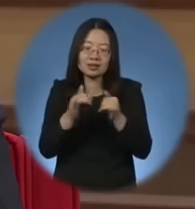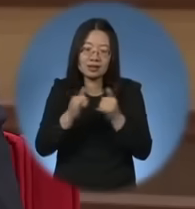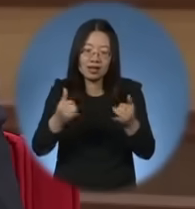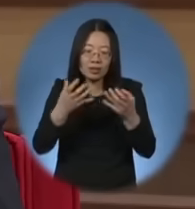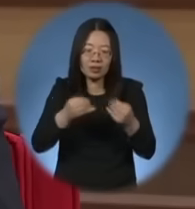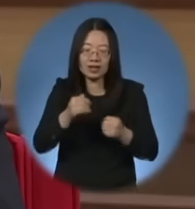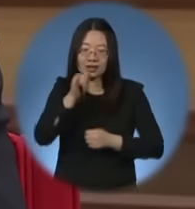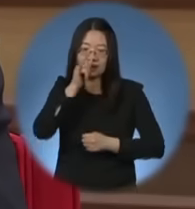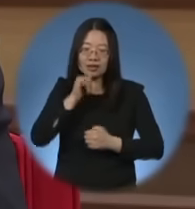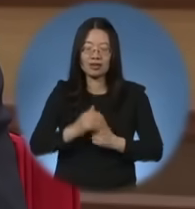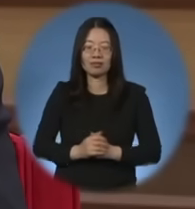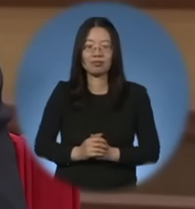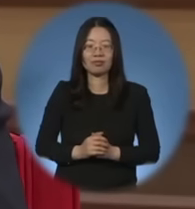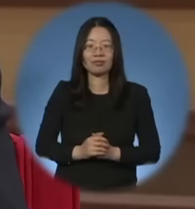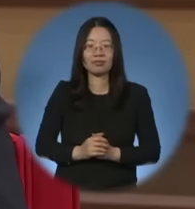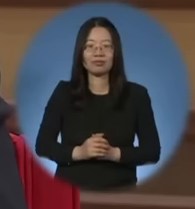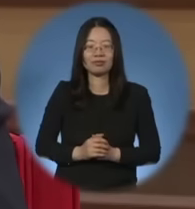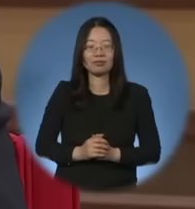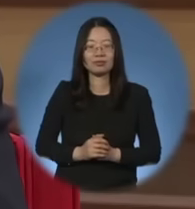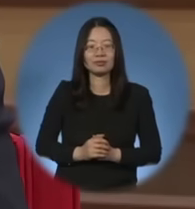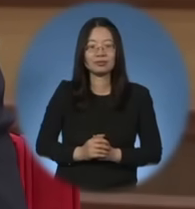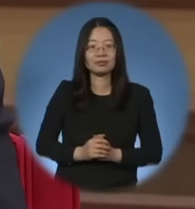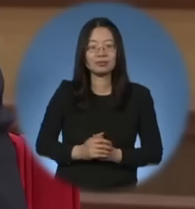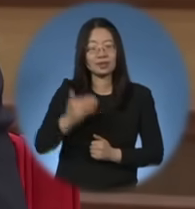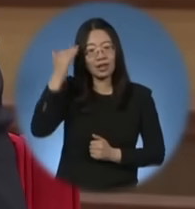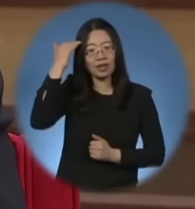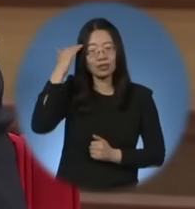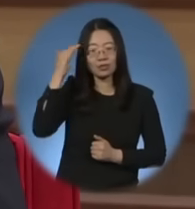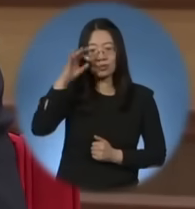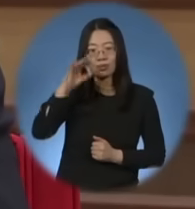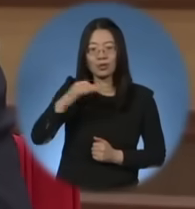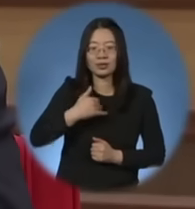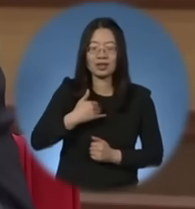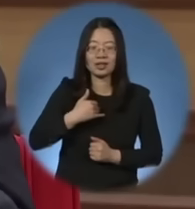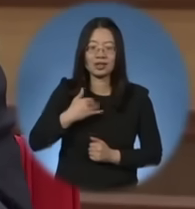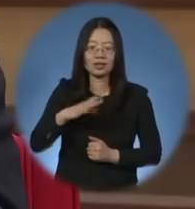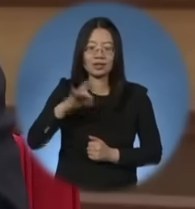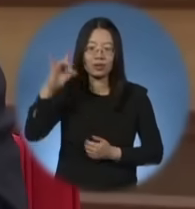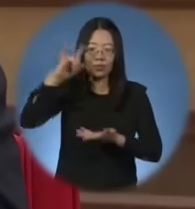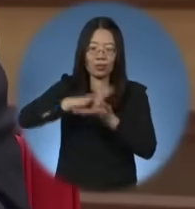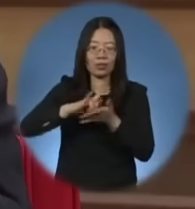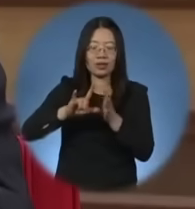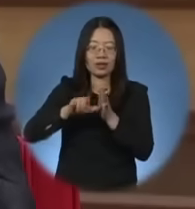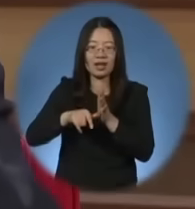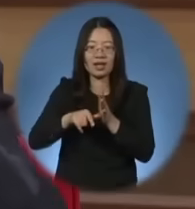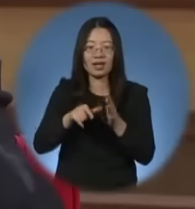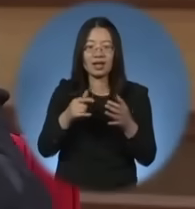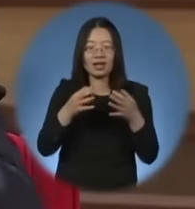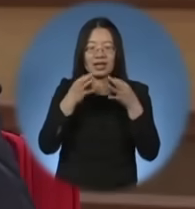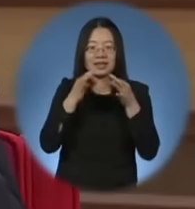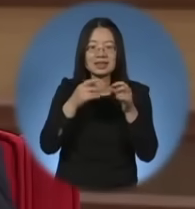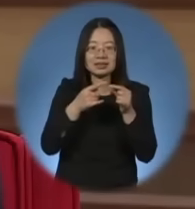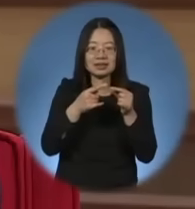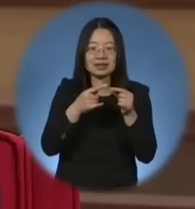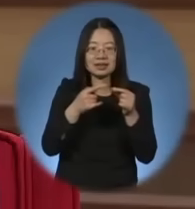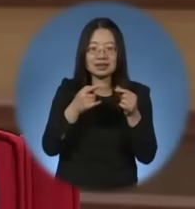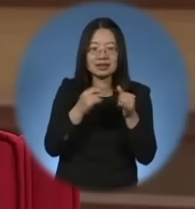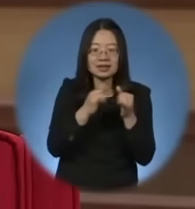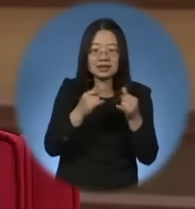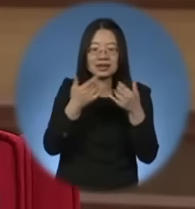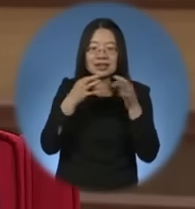있었어요 옛날에 저이 관계로 한국에는 제가 좀 올 때 김씨 김씨